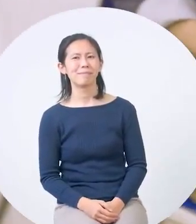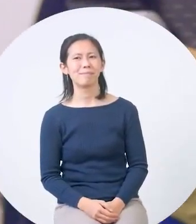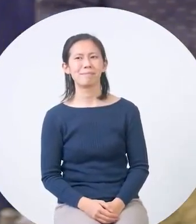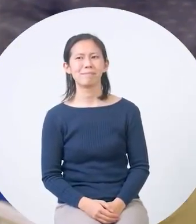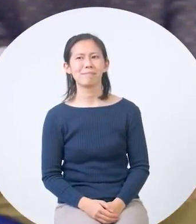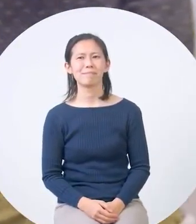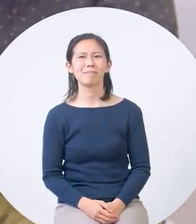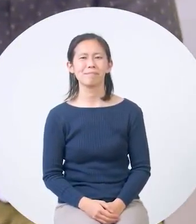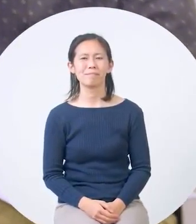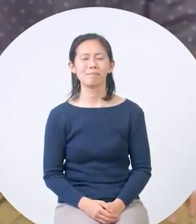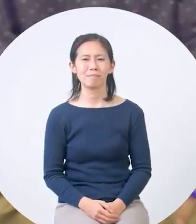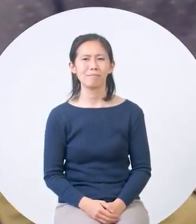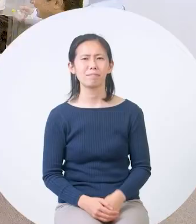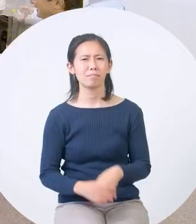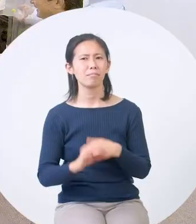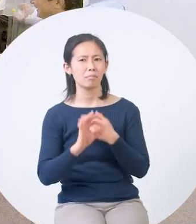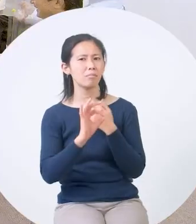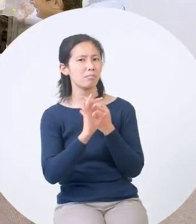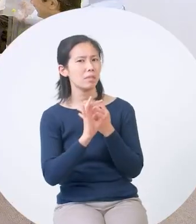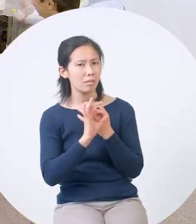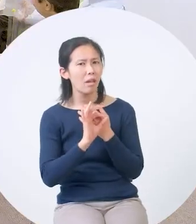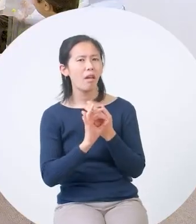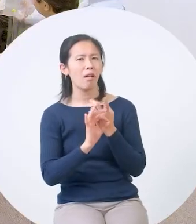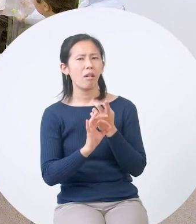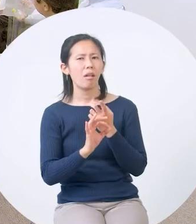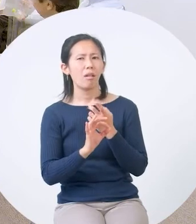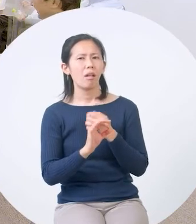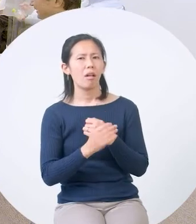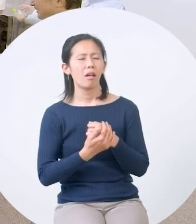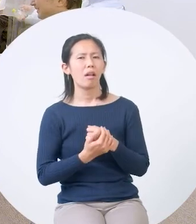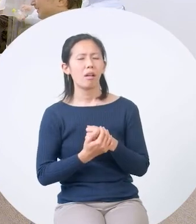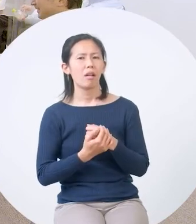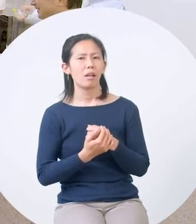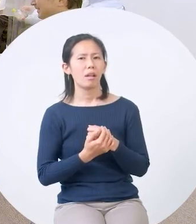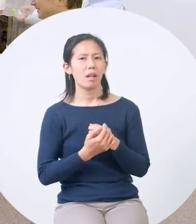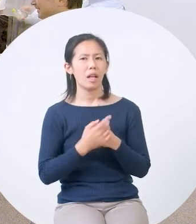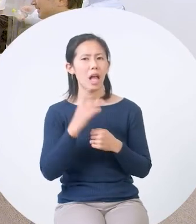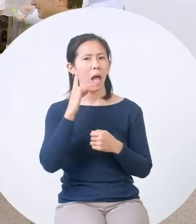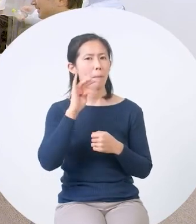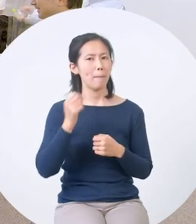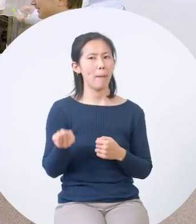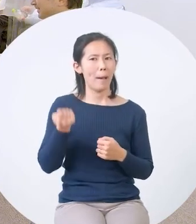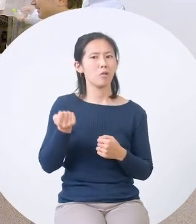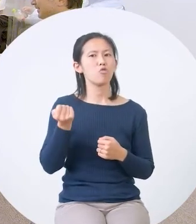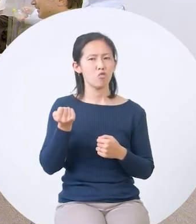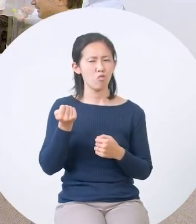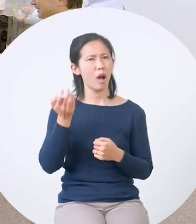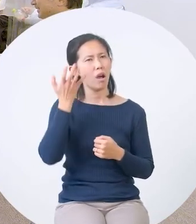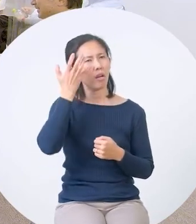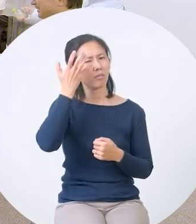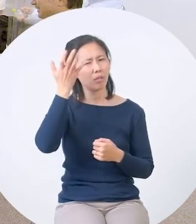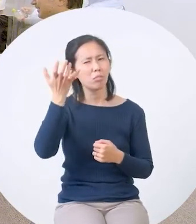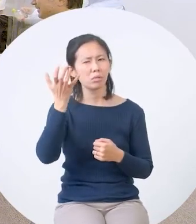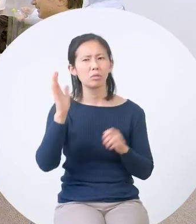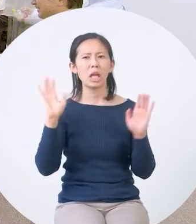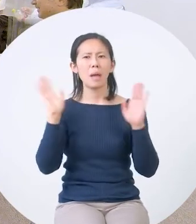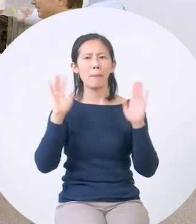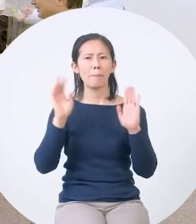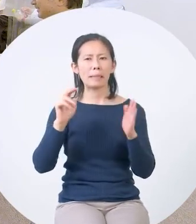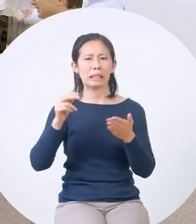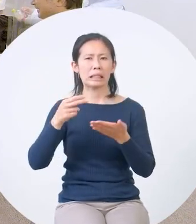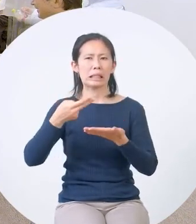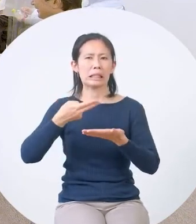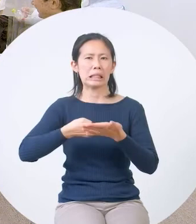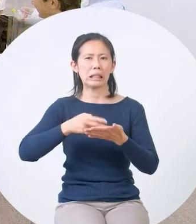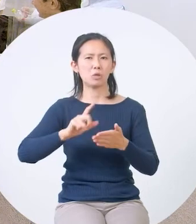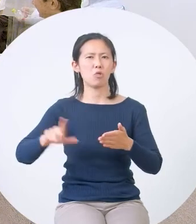助かります。 だとしたら ママバッグは多分私ならあそこのベビーシートの上にボンって置い